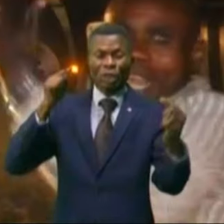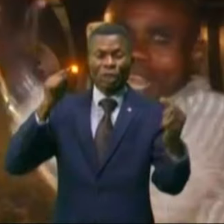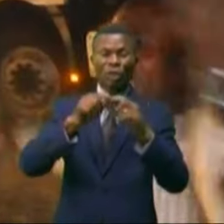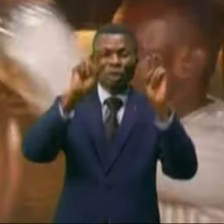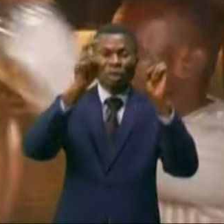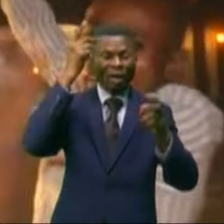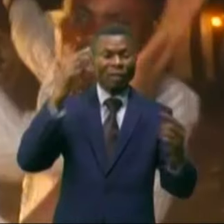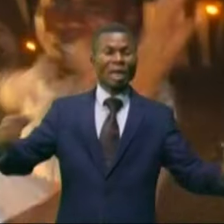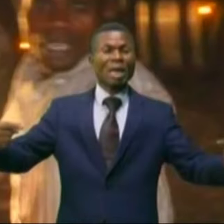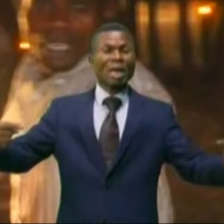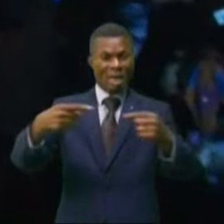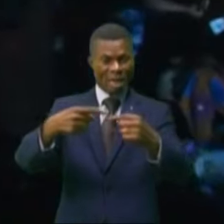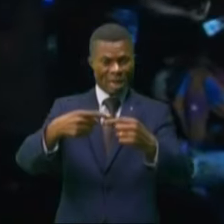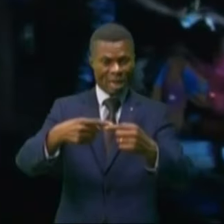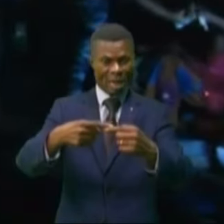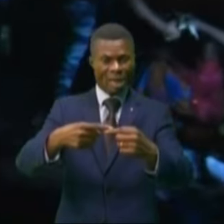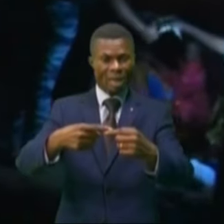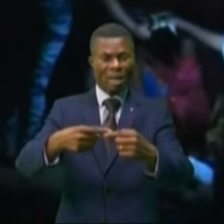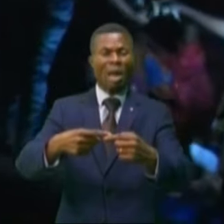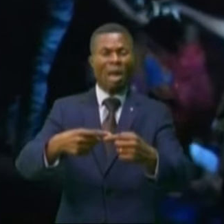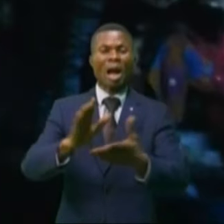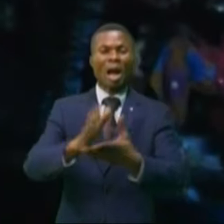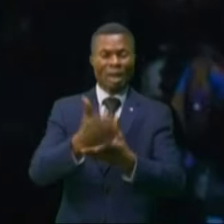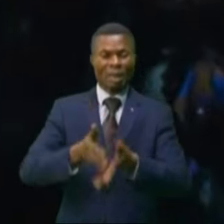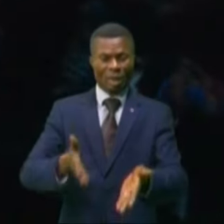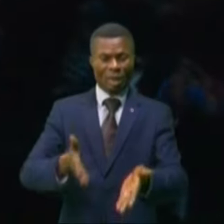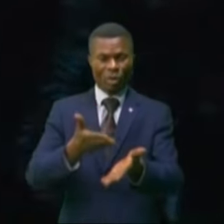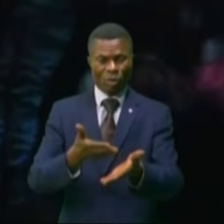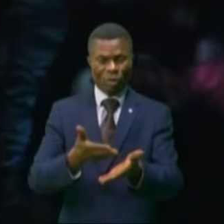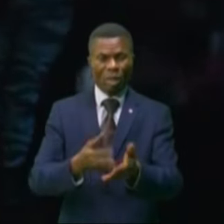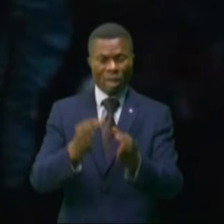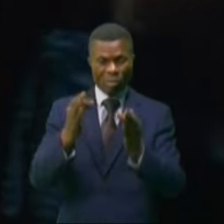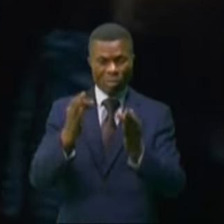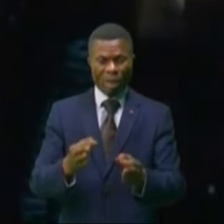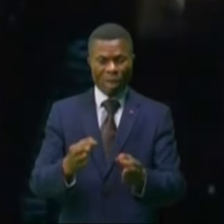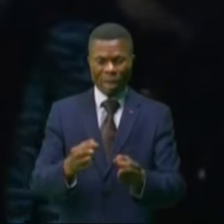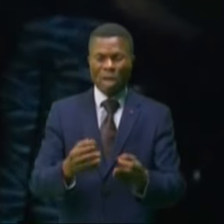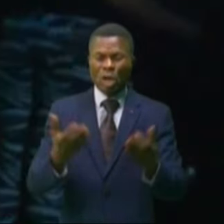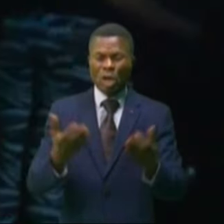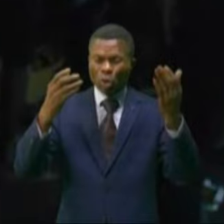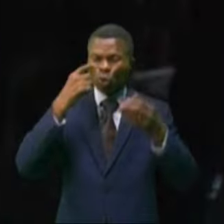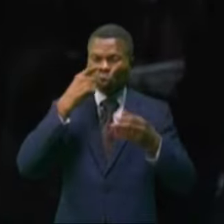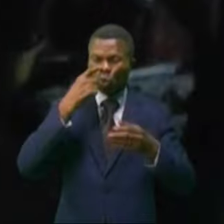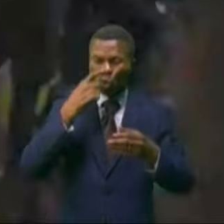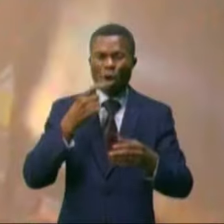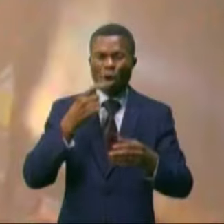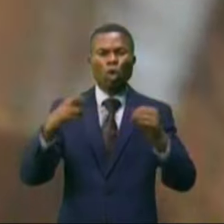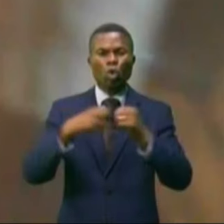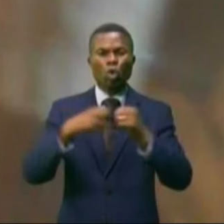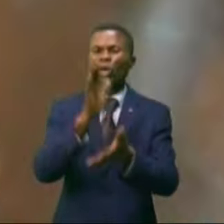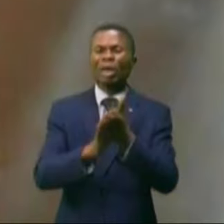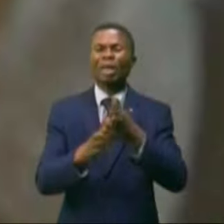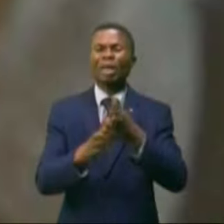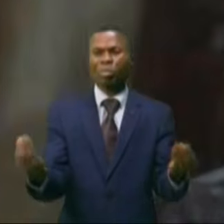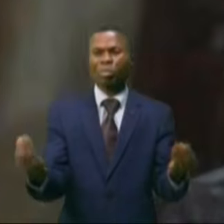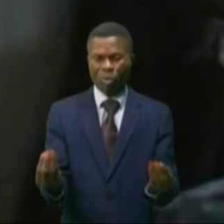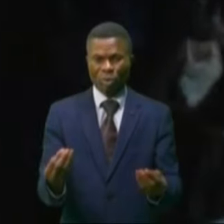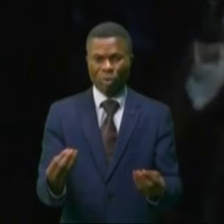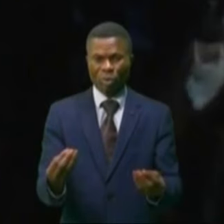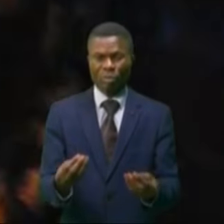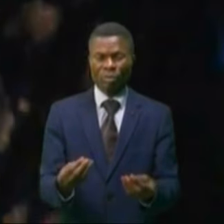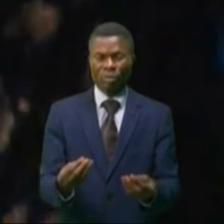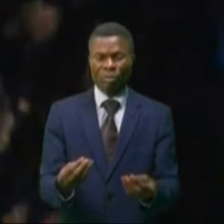Kinshasa. Le noir qui caractérise la route bypass sur le tronçon rond-point Gaba Cité Verte a aussi pour conséquence l'augmentation